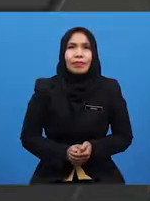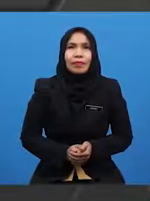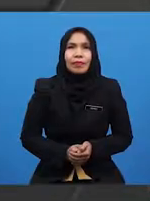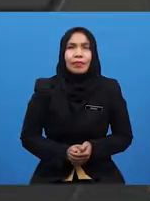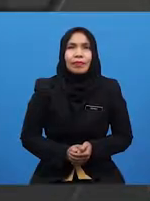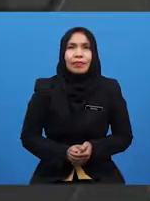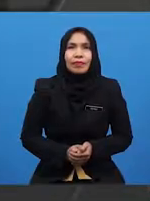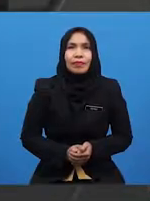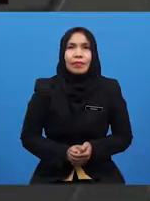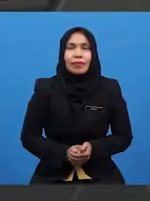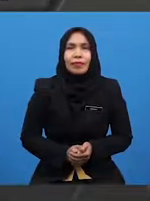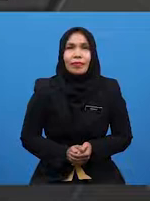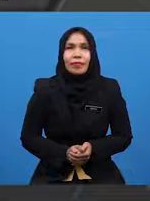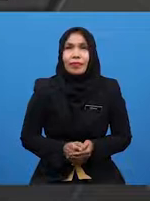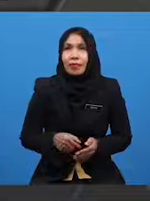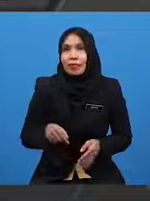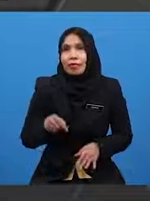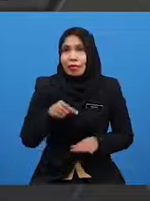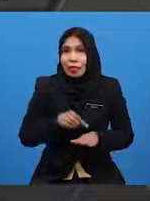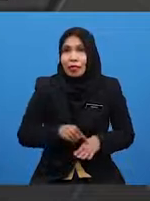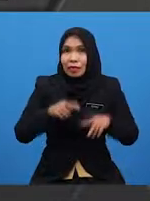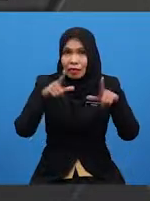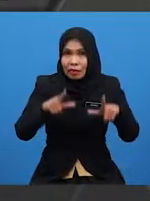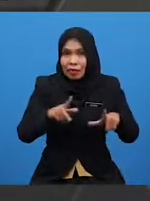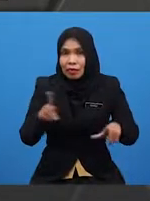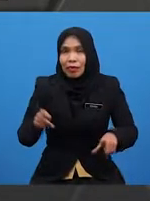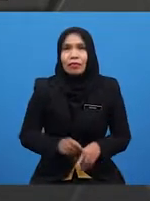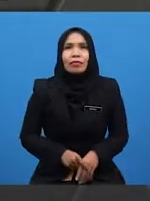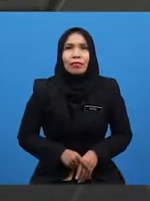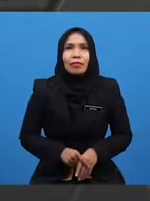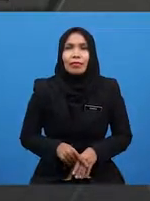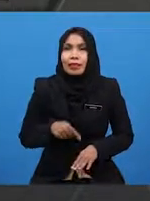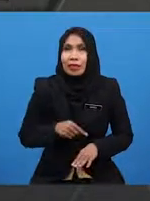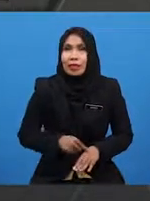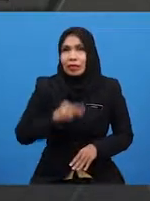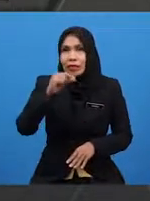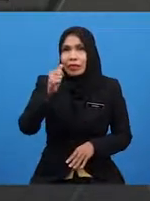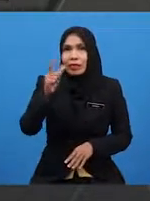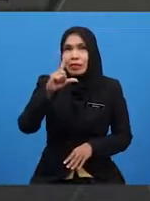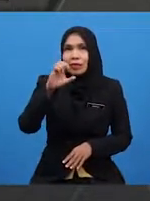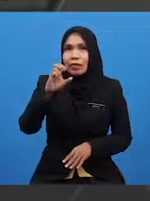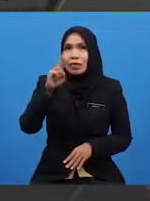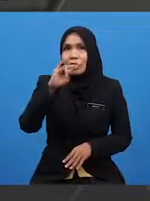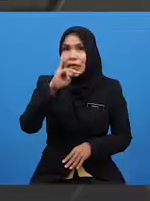Arca jenis ini diletakkan di ruang galeri, museum, taman dan di tempat awam sebagai